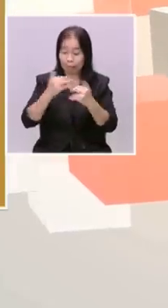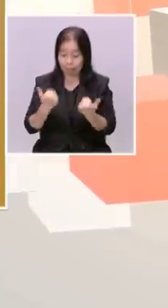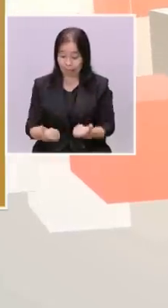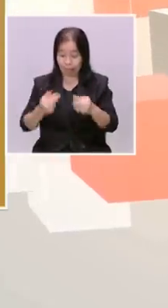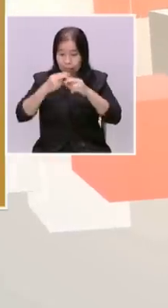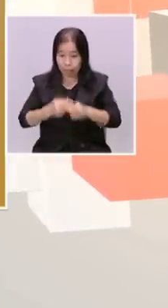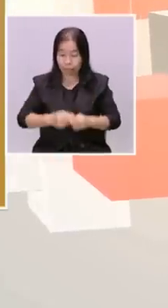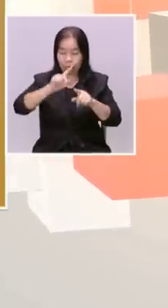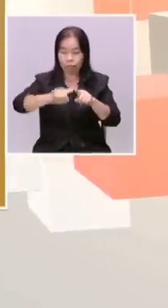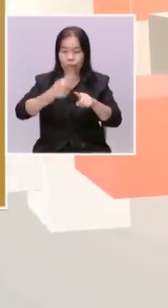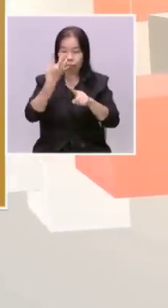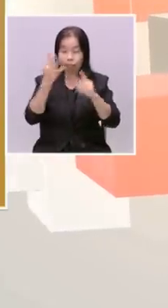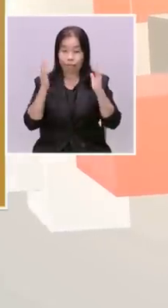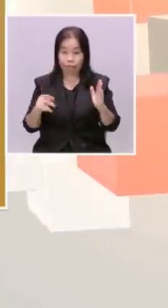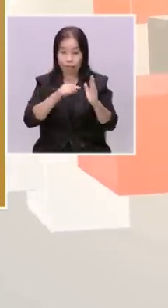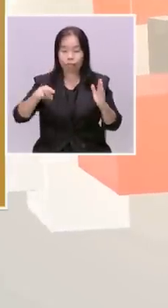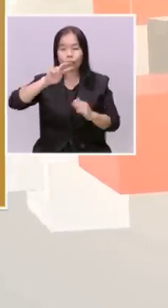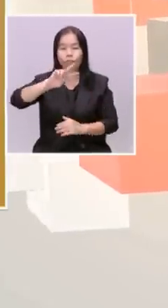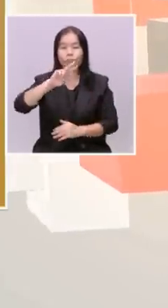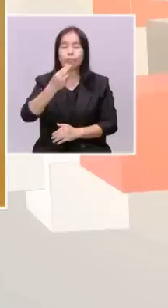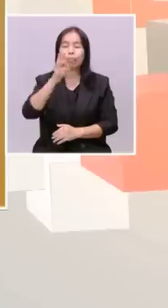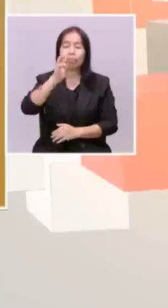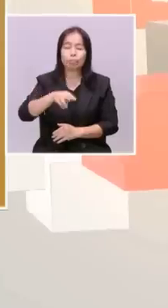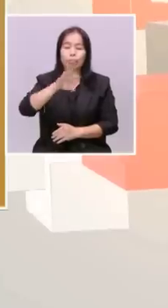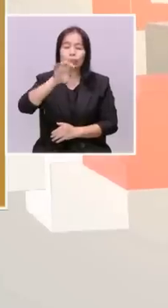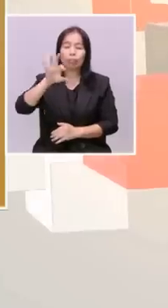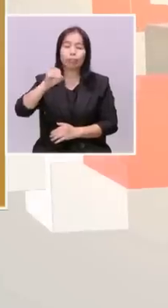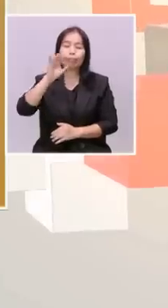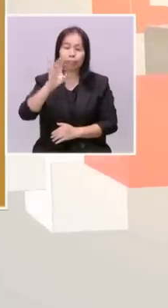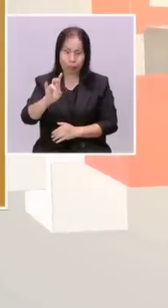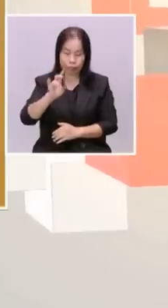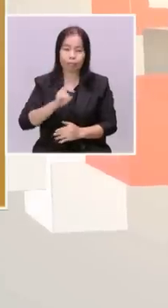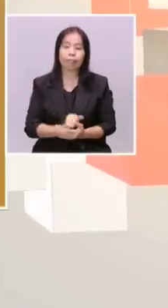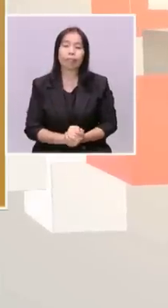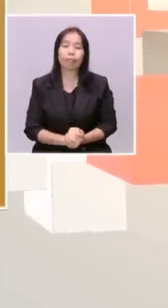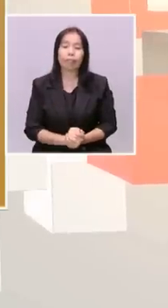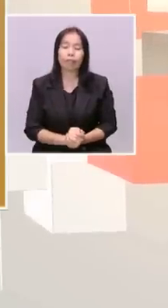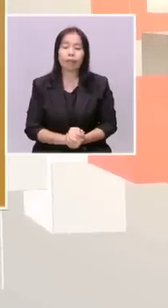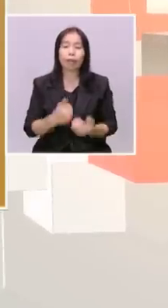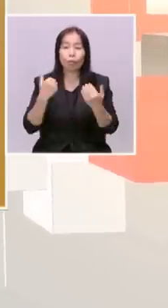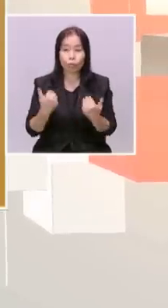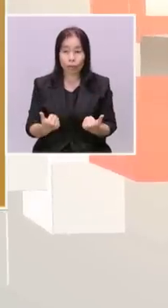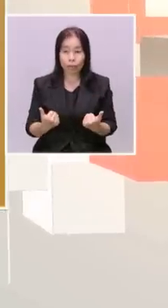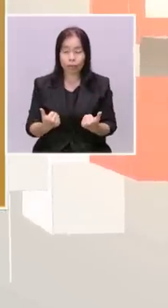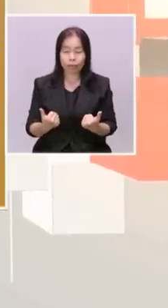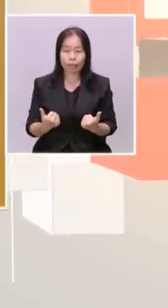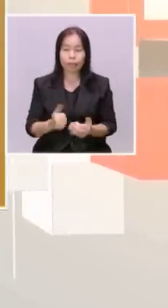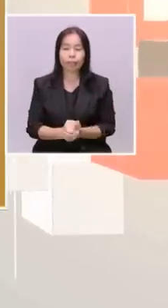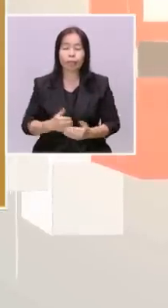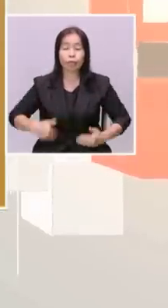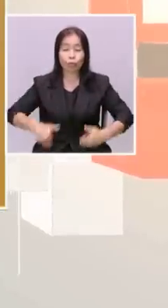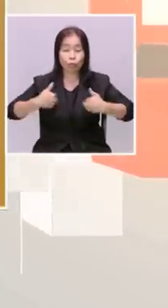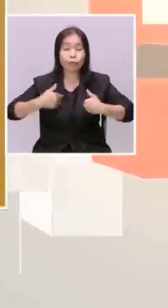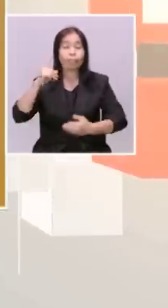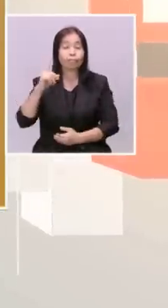นี้จะมีผู้ป่วยยืนยันสะสม26500 97รายนะคะวันนี้มีจำนวนของผู้